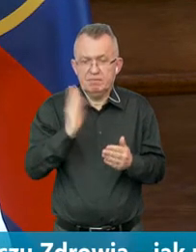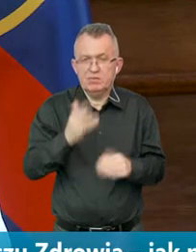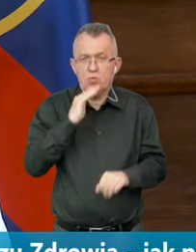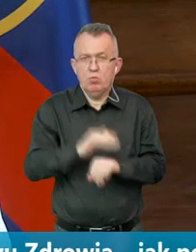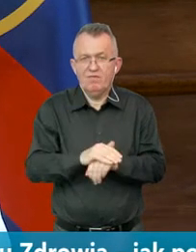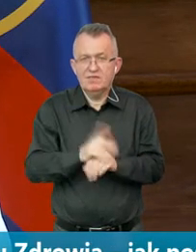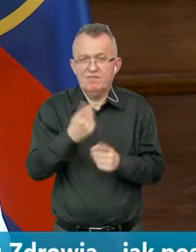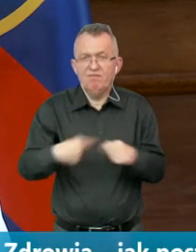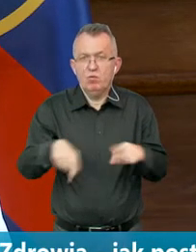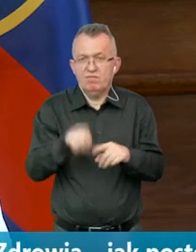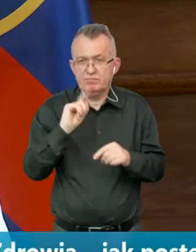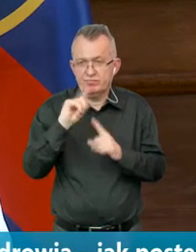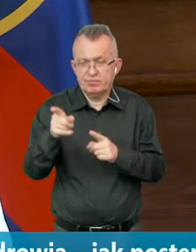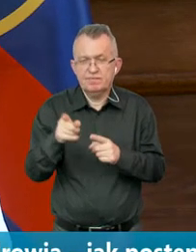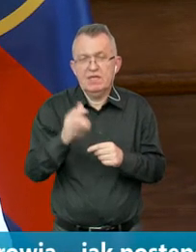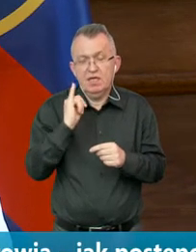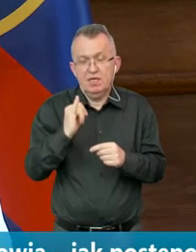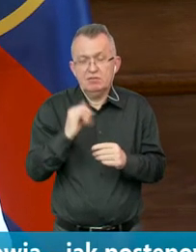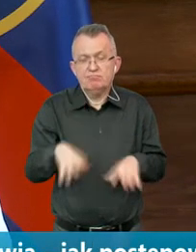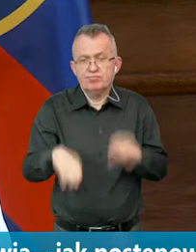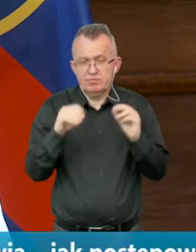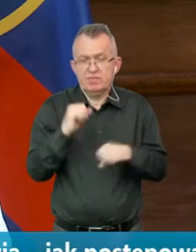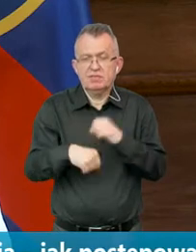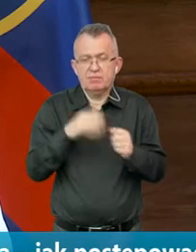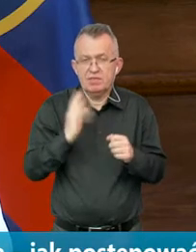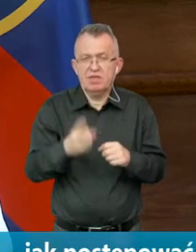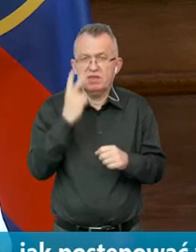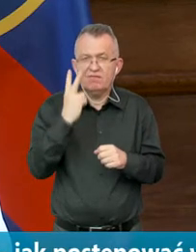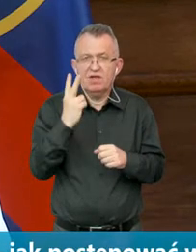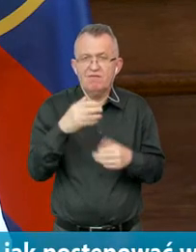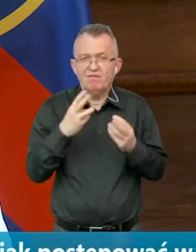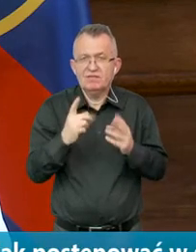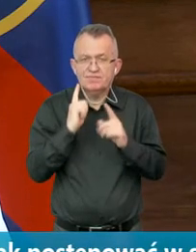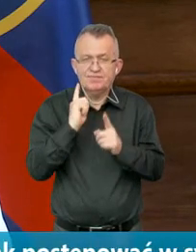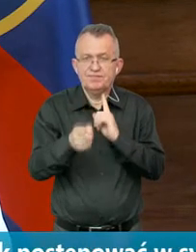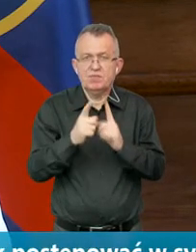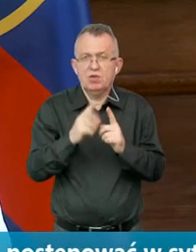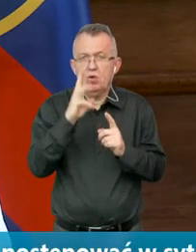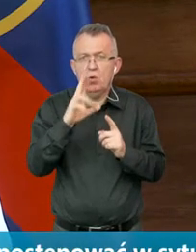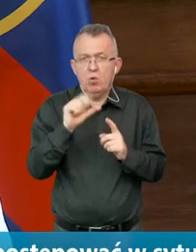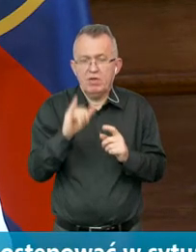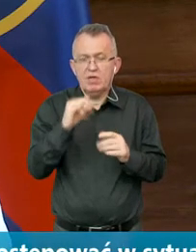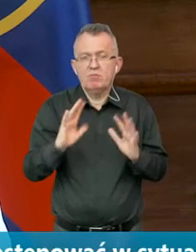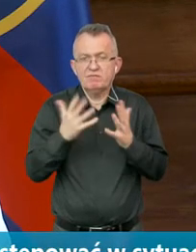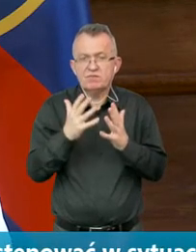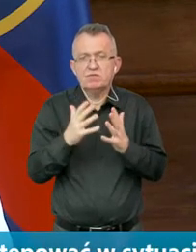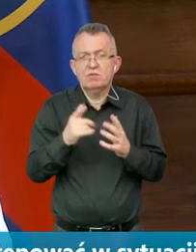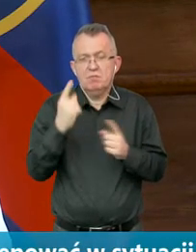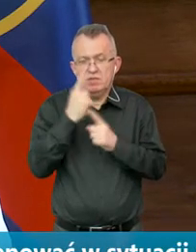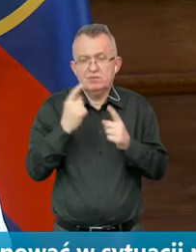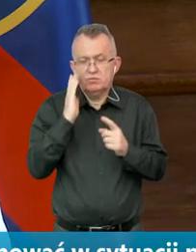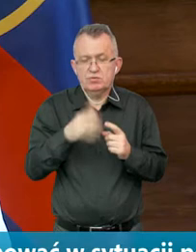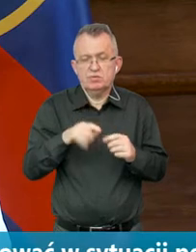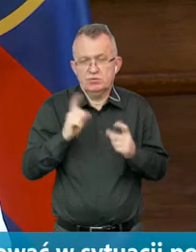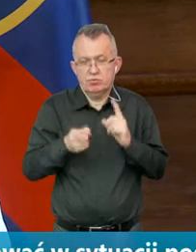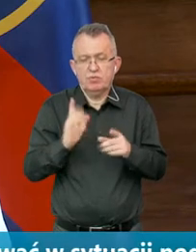z wykonawcą i ruszymy z tymi dwoma ważnymi trasami Kolumba i Powstańców. Mam nadzieję, że sprawnie